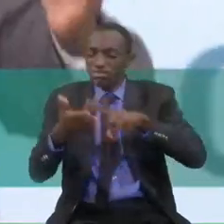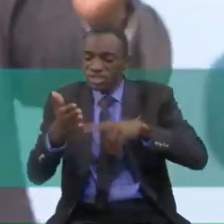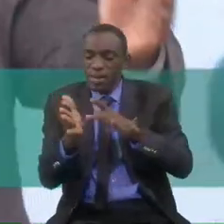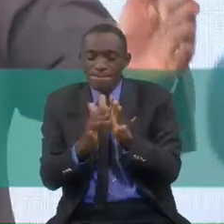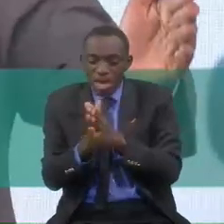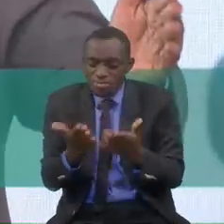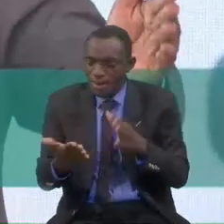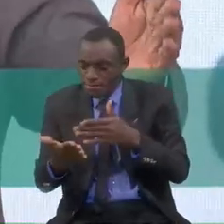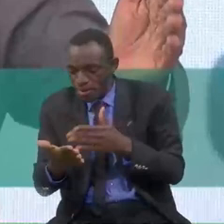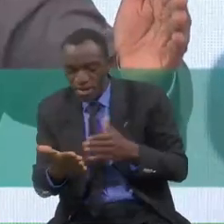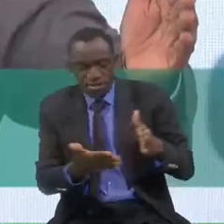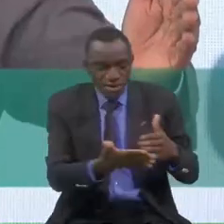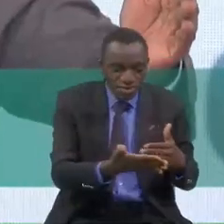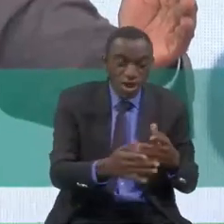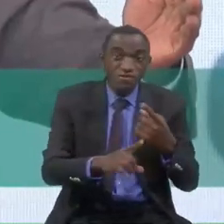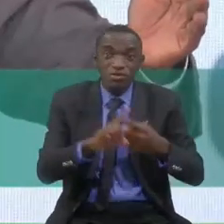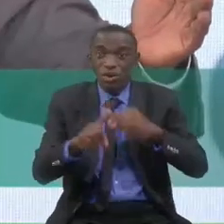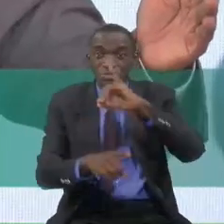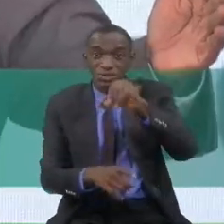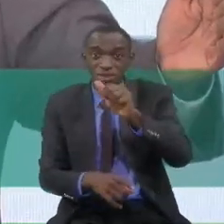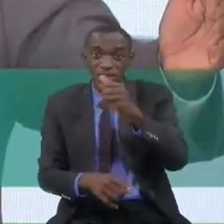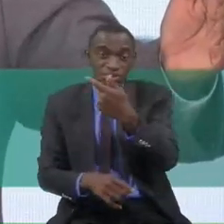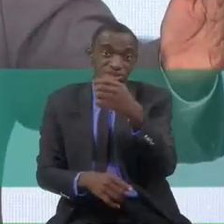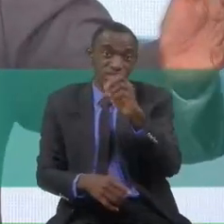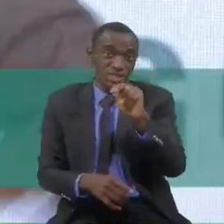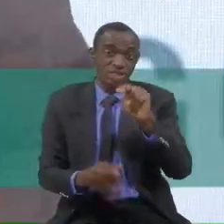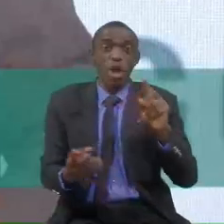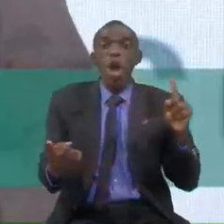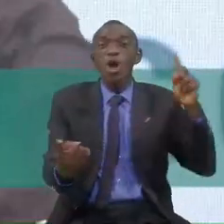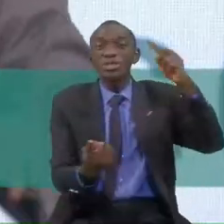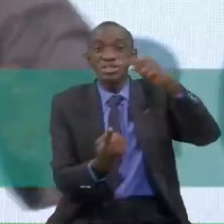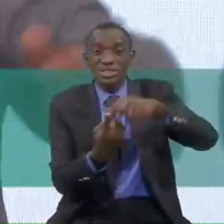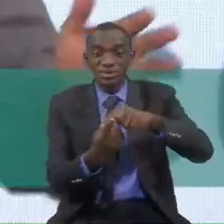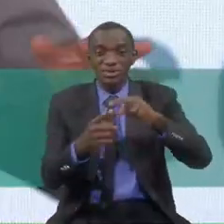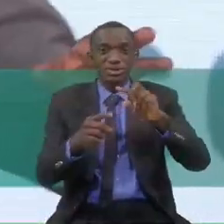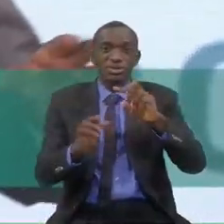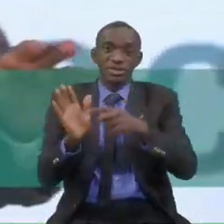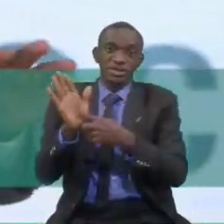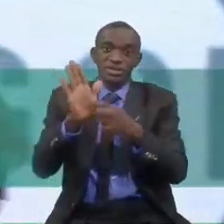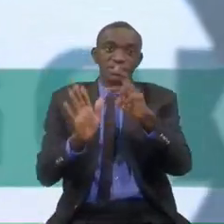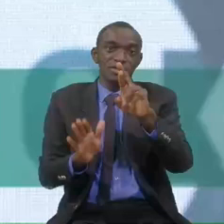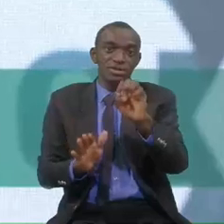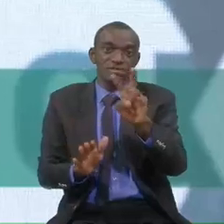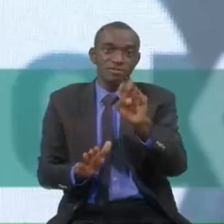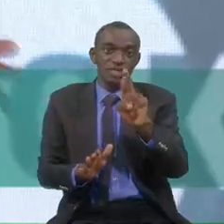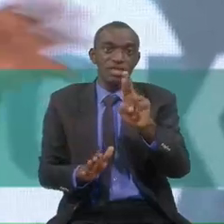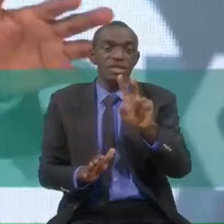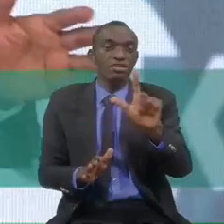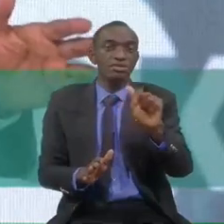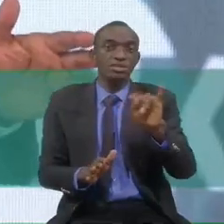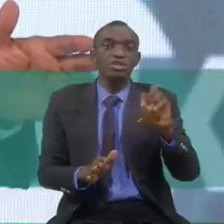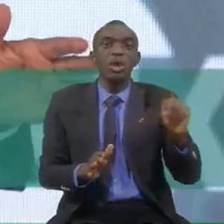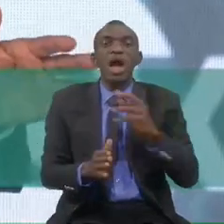à page, de la Genèse à l'Apocalypse. Et il n'y